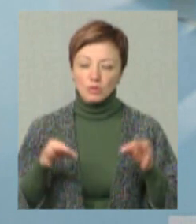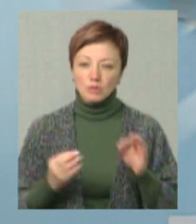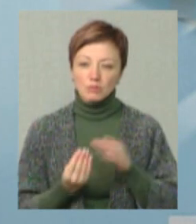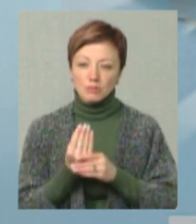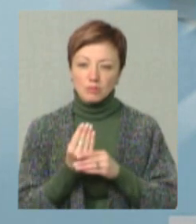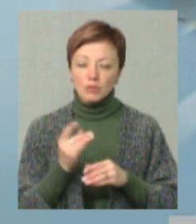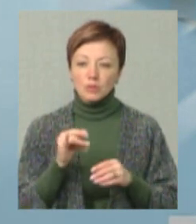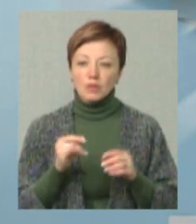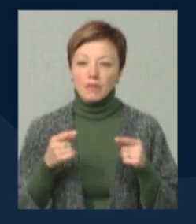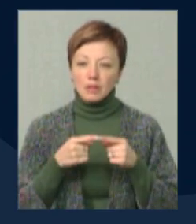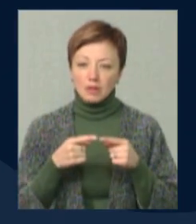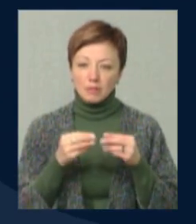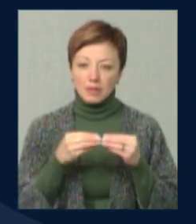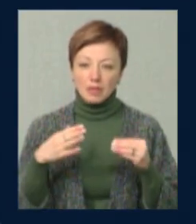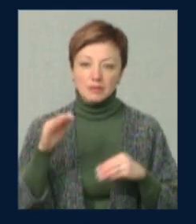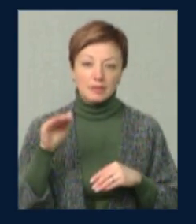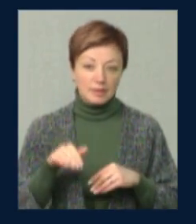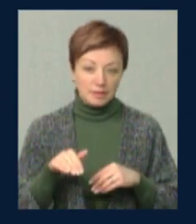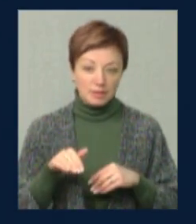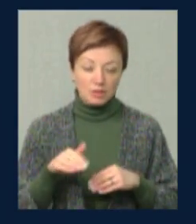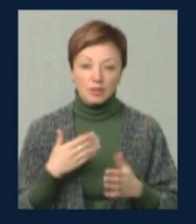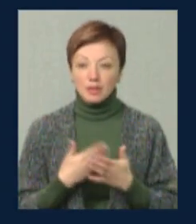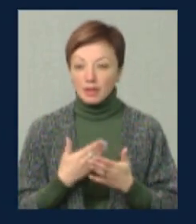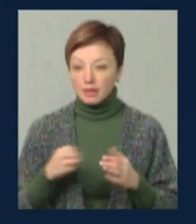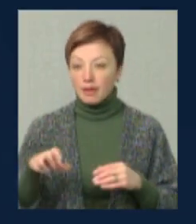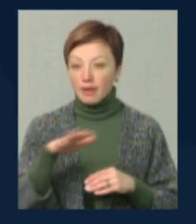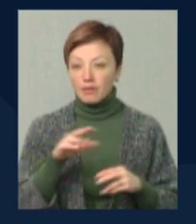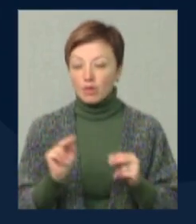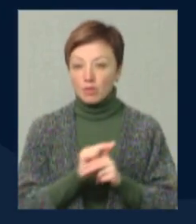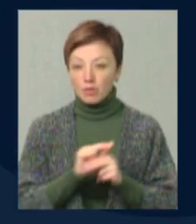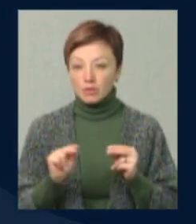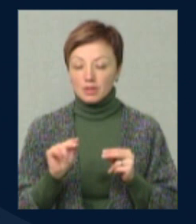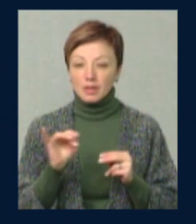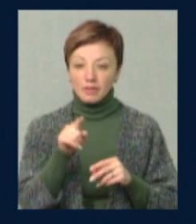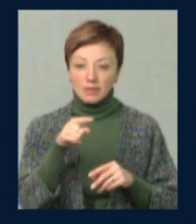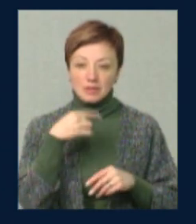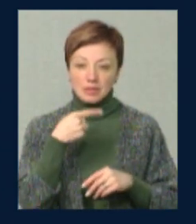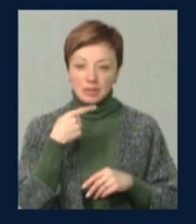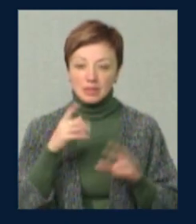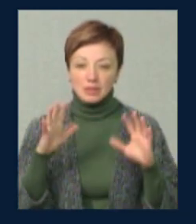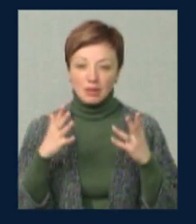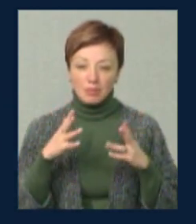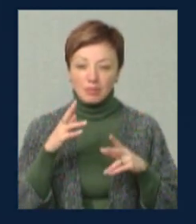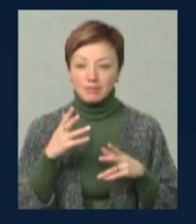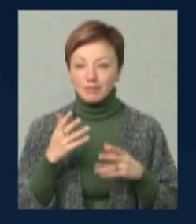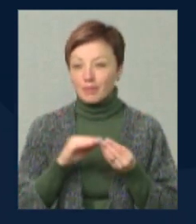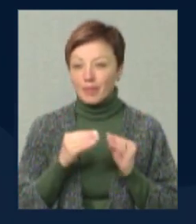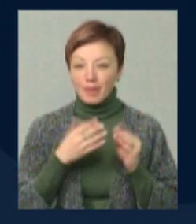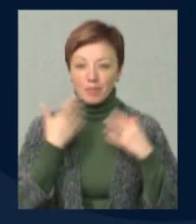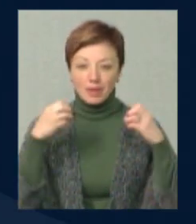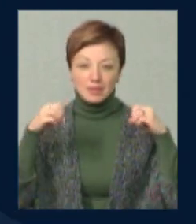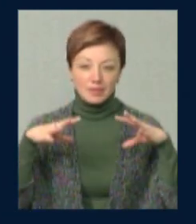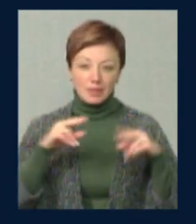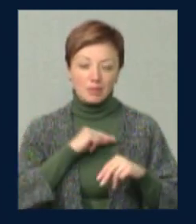розмістили пост про те, що здається квартира за 15 тисяч, начебто з євроремонтом, і, як ви відзначили, трапилась халепа,